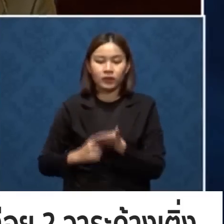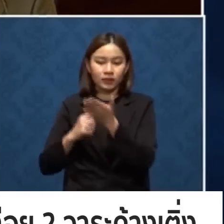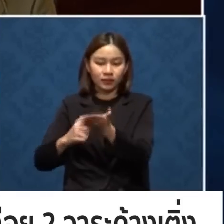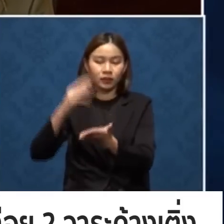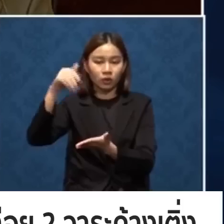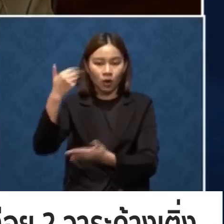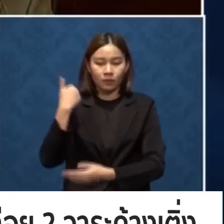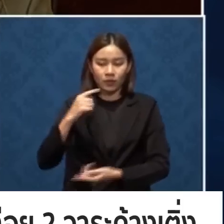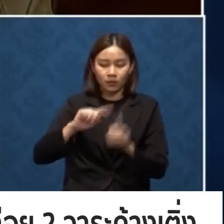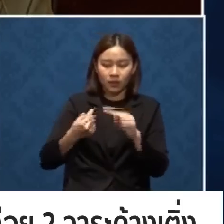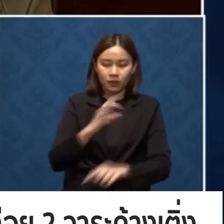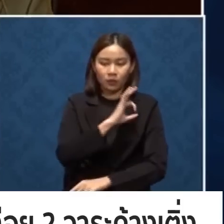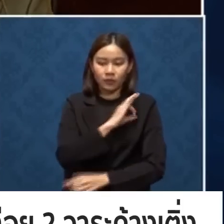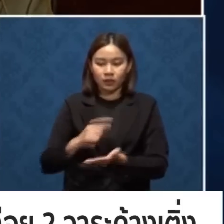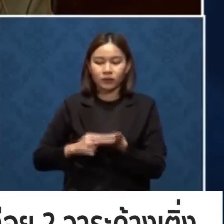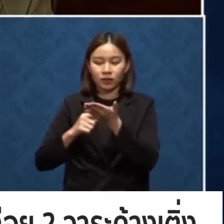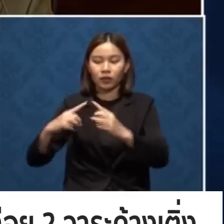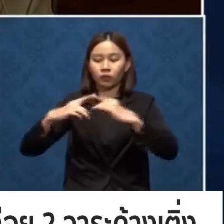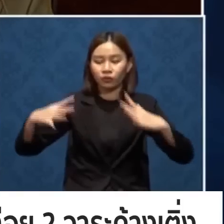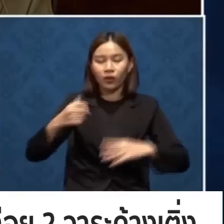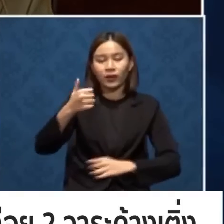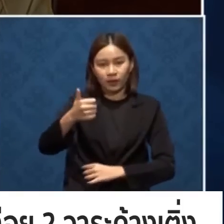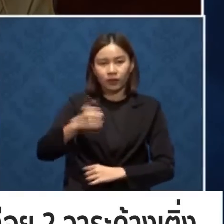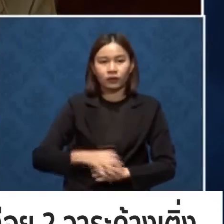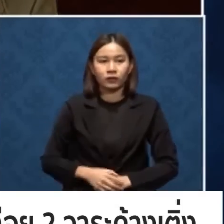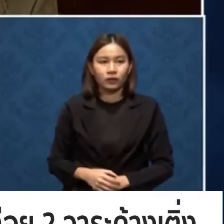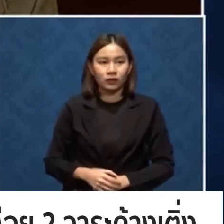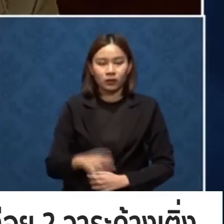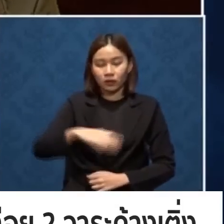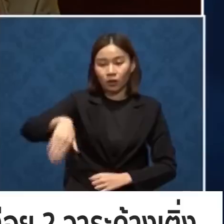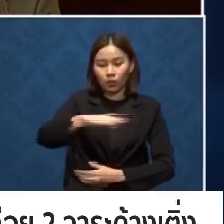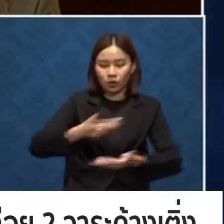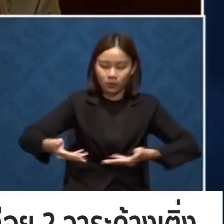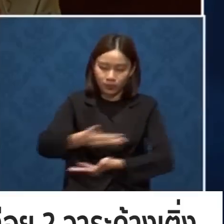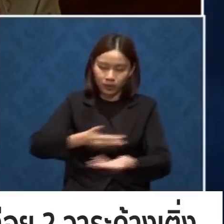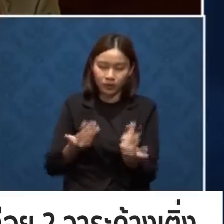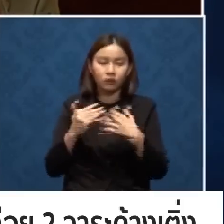จบแล้วพอหมอชนน่านออกมาสนับสนุนคุณรังสิมันต์โรมฮ